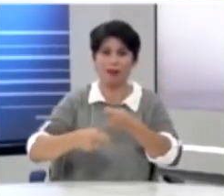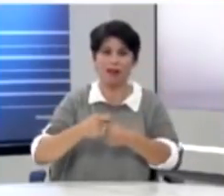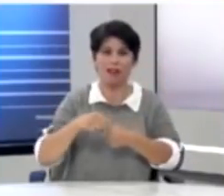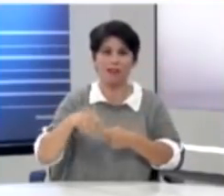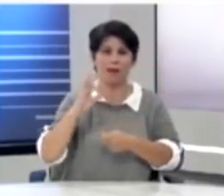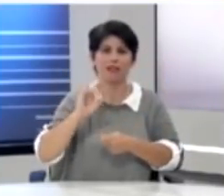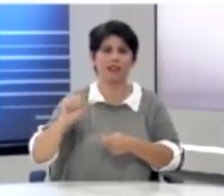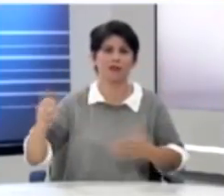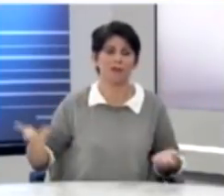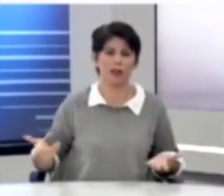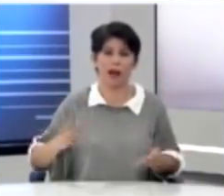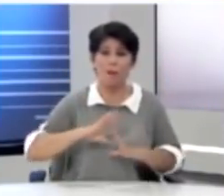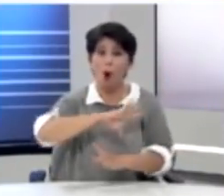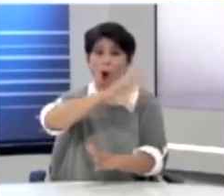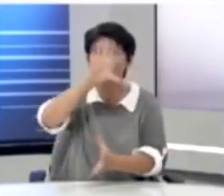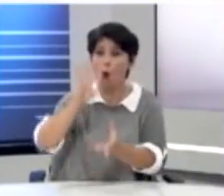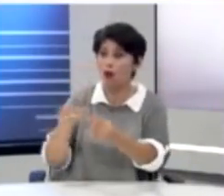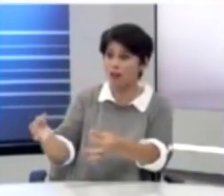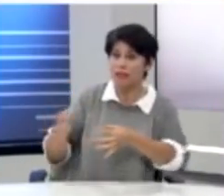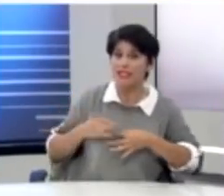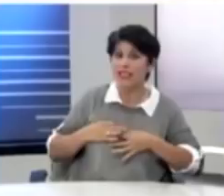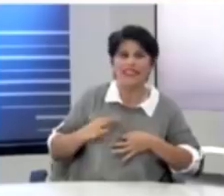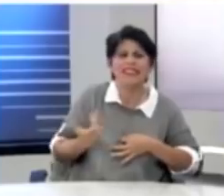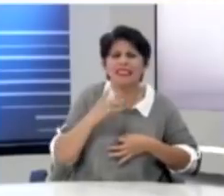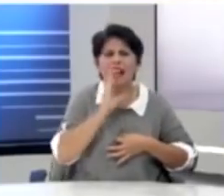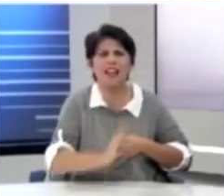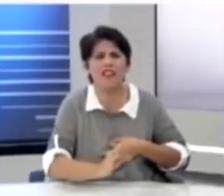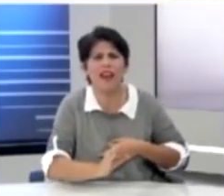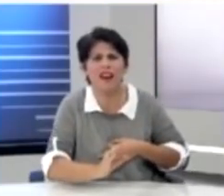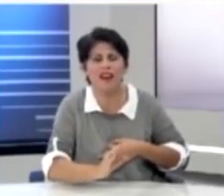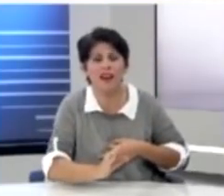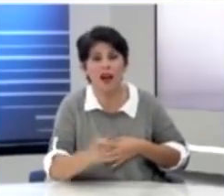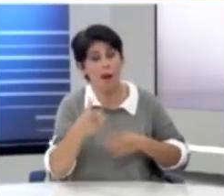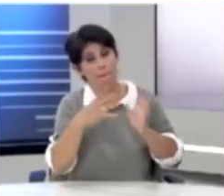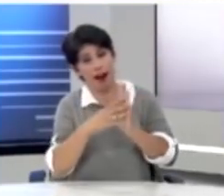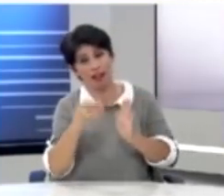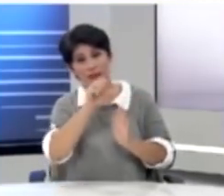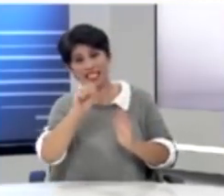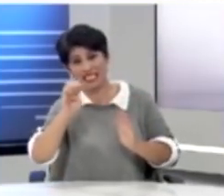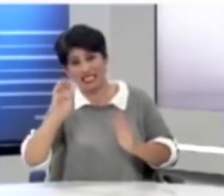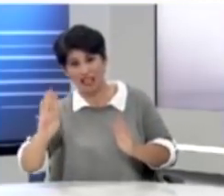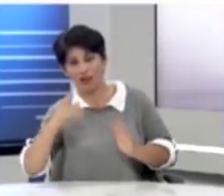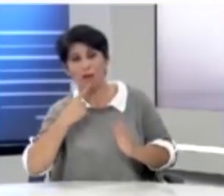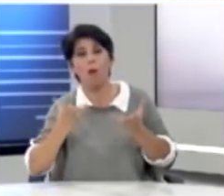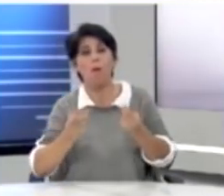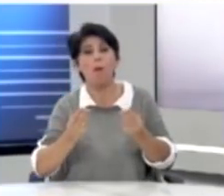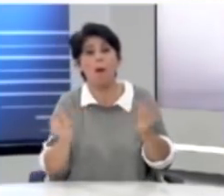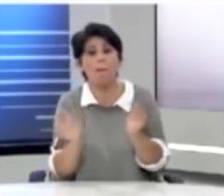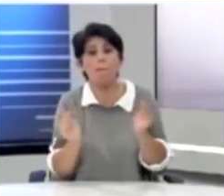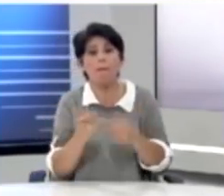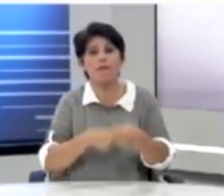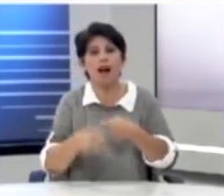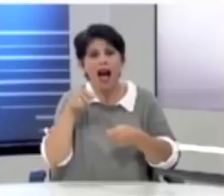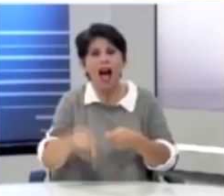τι ακριβώς είναι η αλήθεια? Ο ΣΕΒ, για παράδειγμα, έγραφε πως οι πολλές μικρές επιχειρήσεις είναι